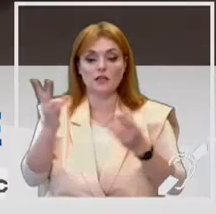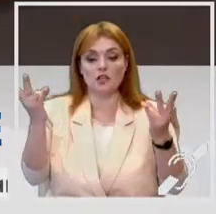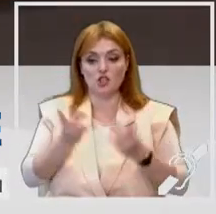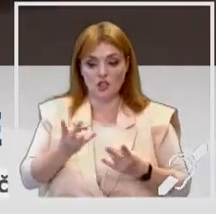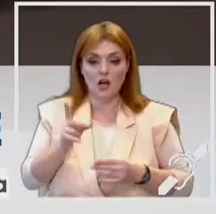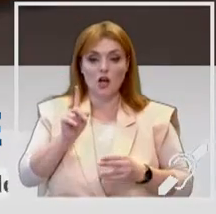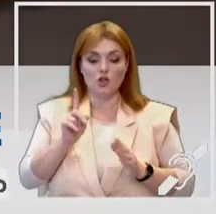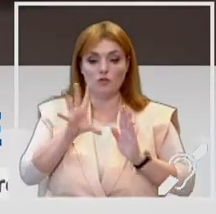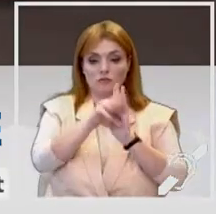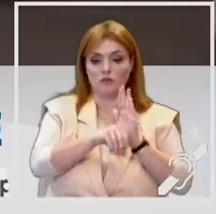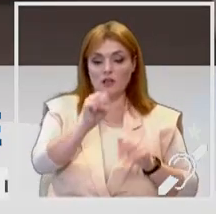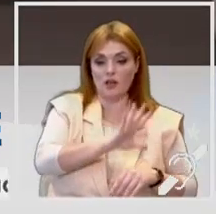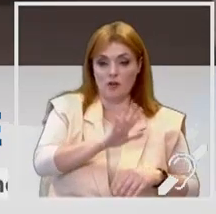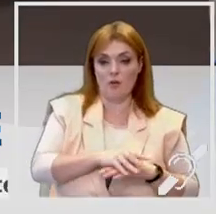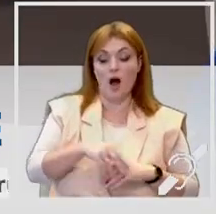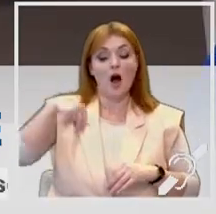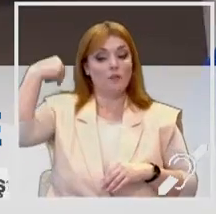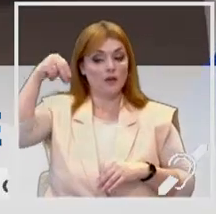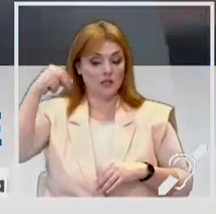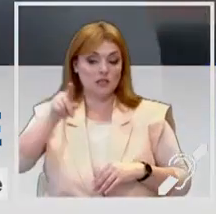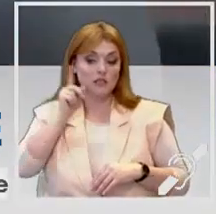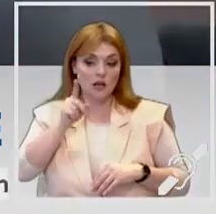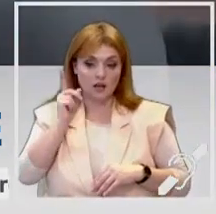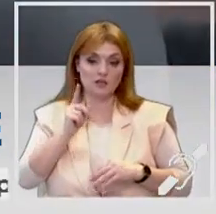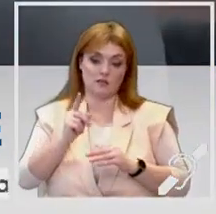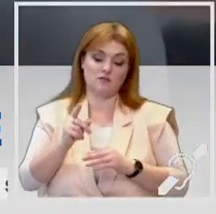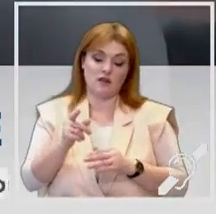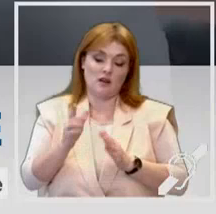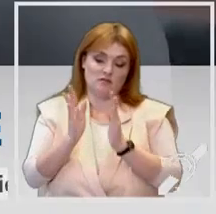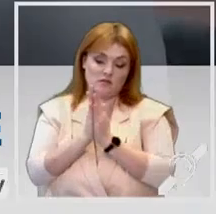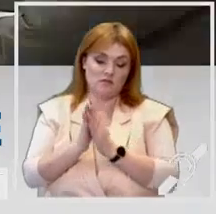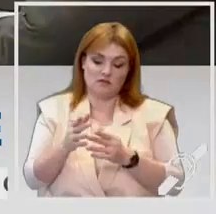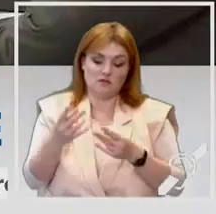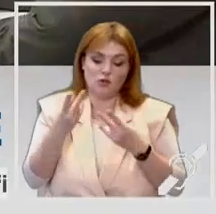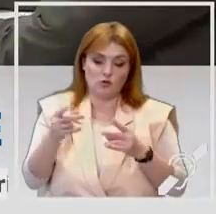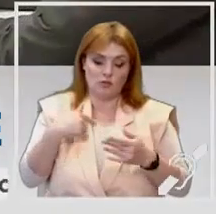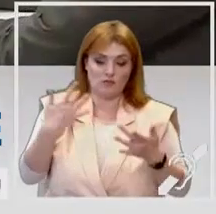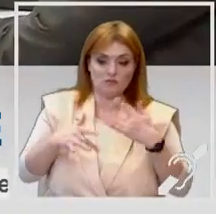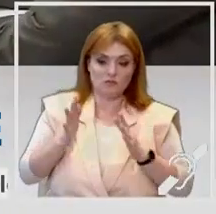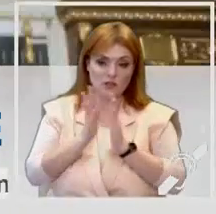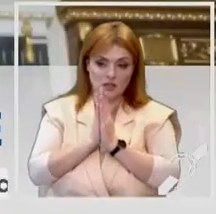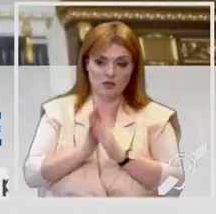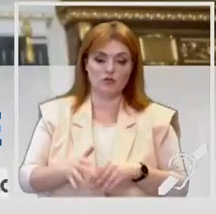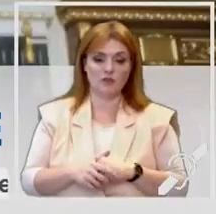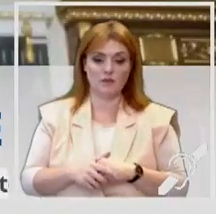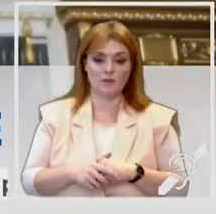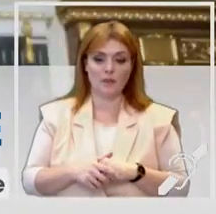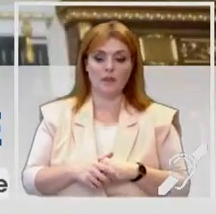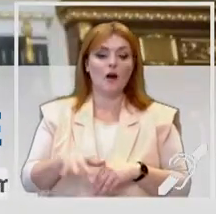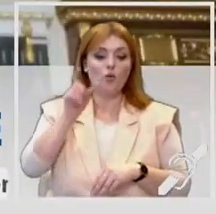însă afirmațiile premierului Ungariei și l-a îndemnat să renunțe la refuzul de a deschide negocierile de aderare cu țara sa.